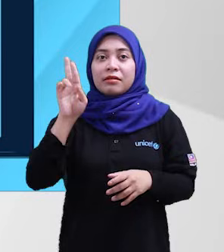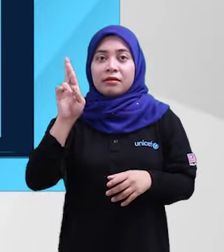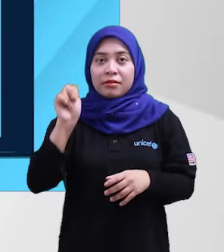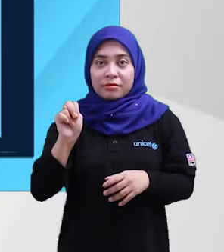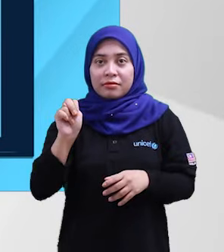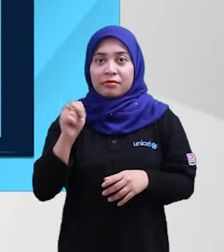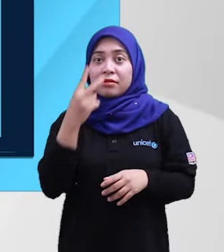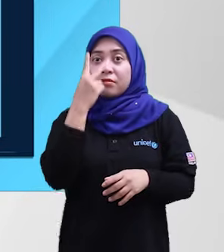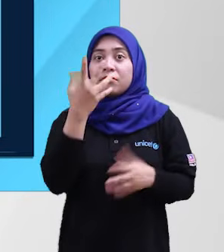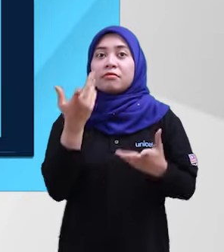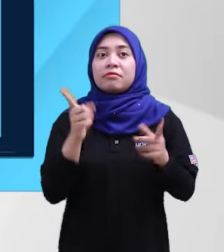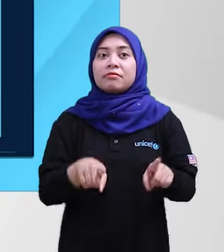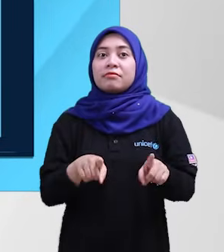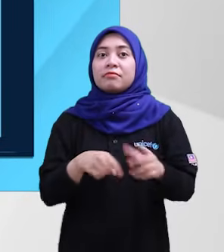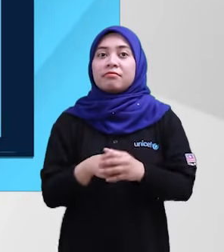untuk melihat apa yang terjadi.